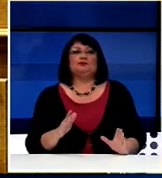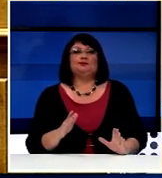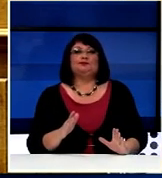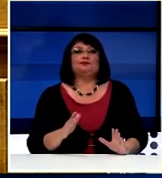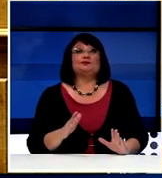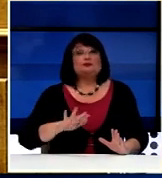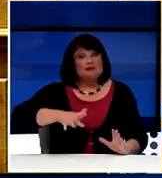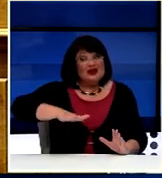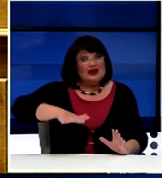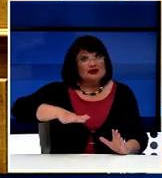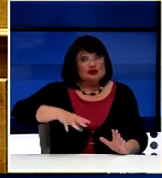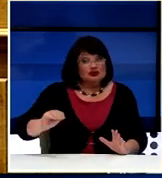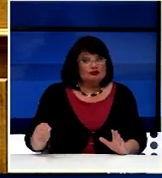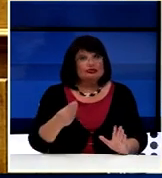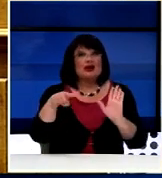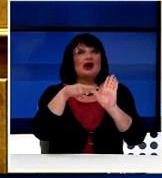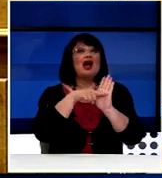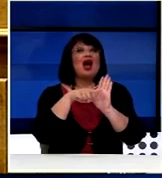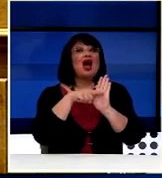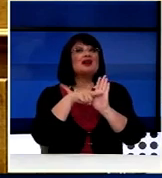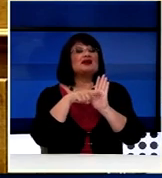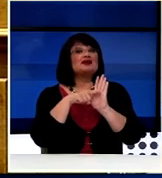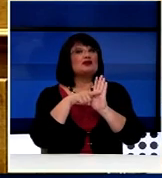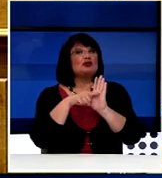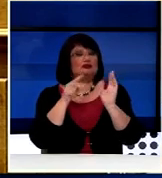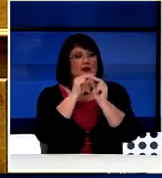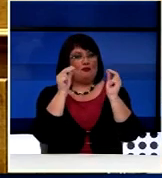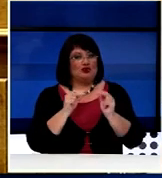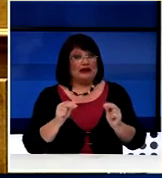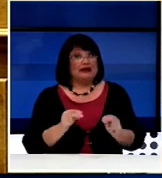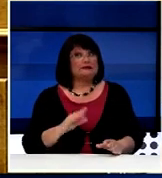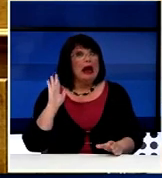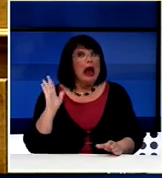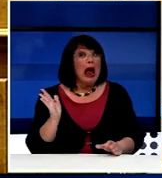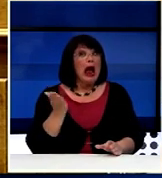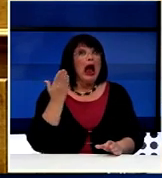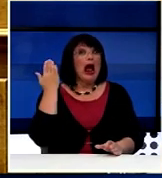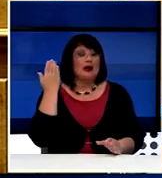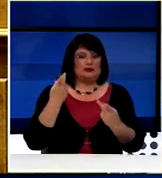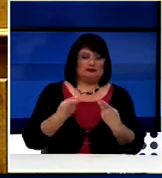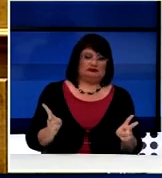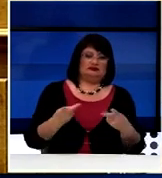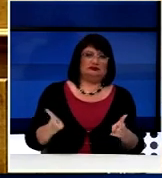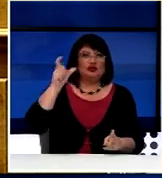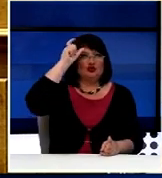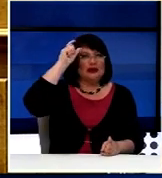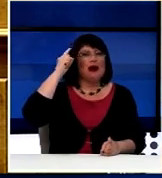που μπορεί να δημιουργήσει πολύ αρνητικά προηγούμενα για τη χώρα εάν αφήσουμε την Τουρκία να την